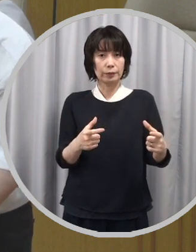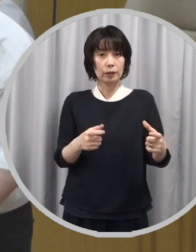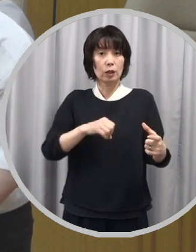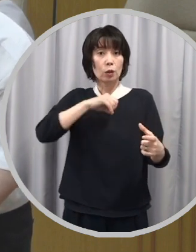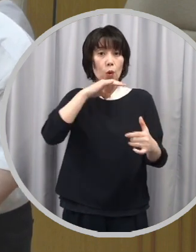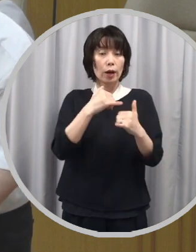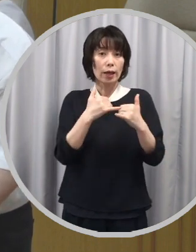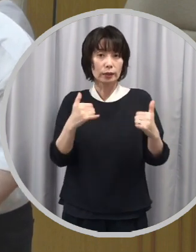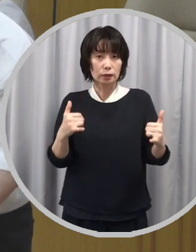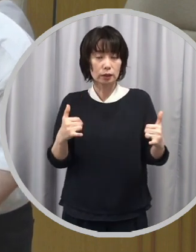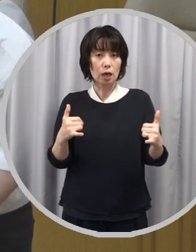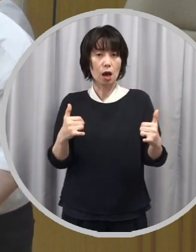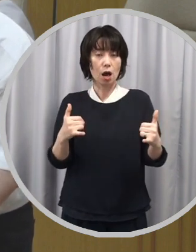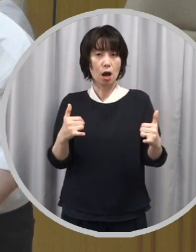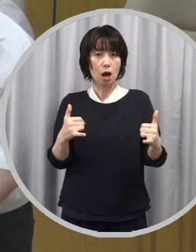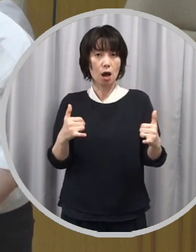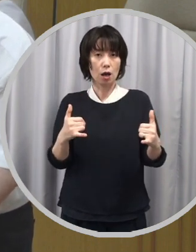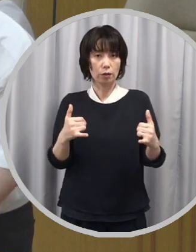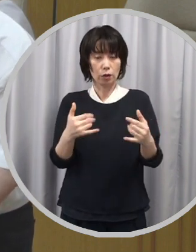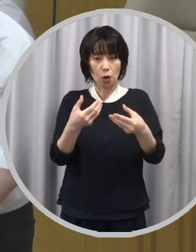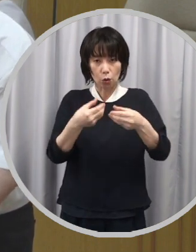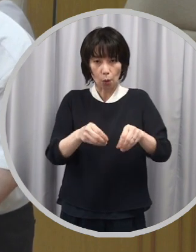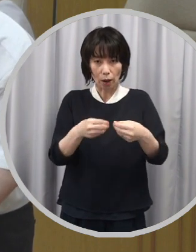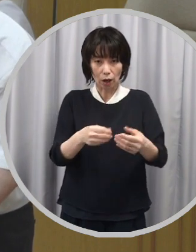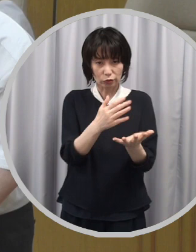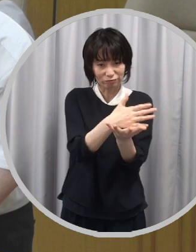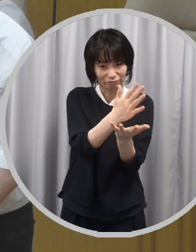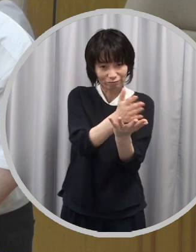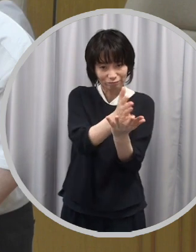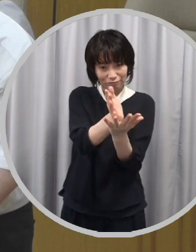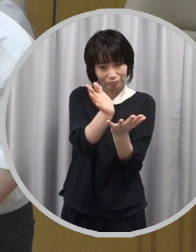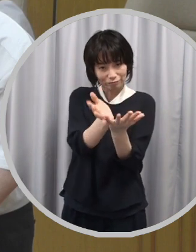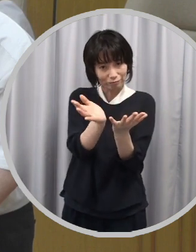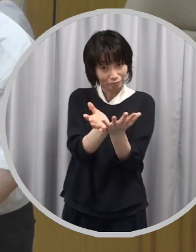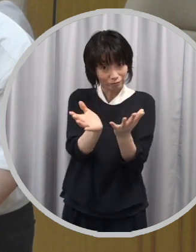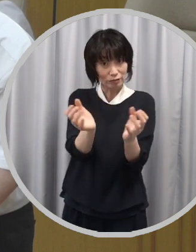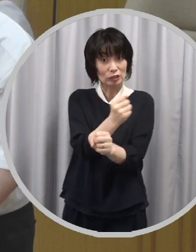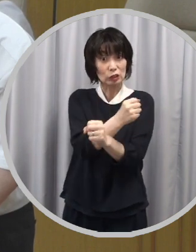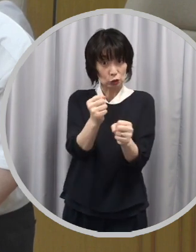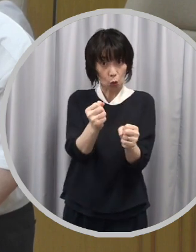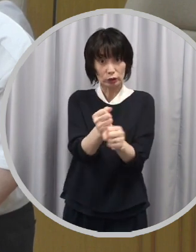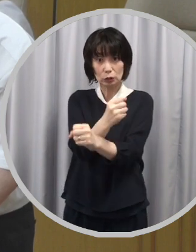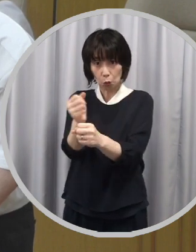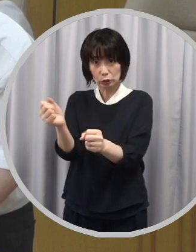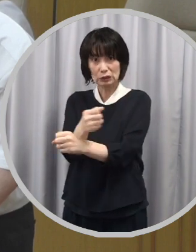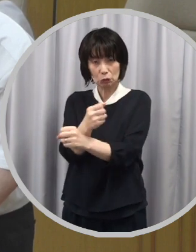高齢者を細分化してきた事業の